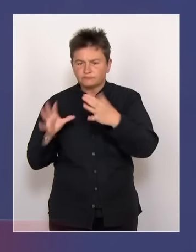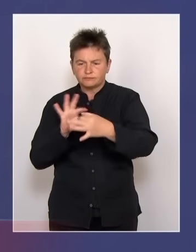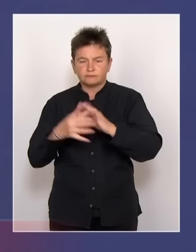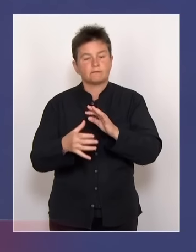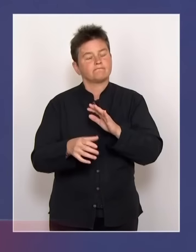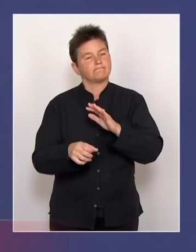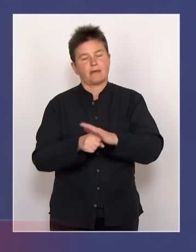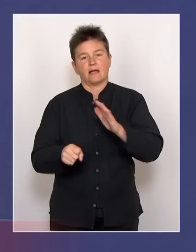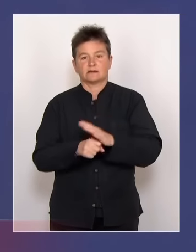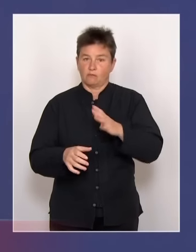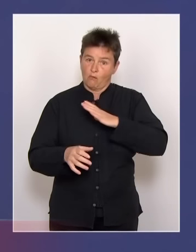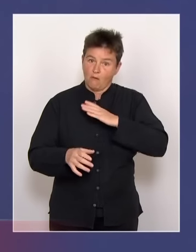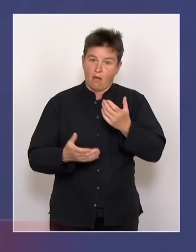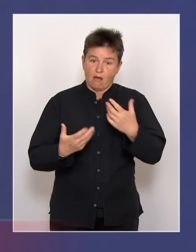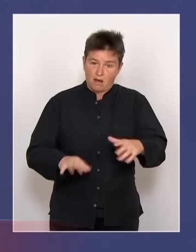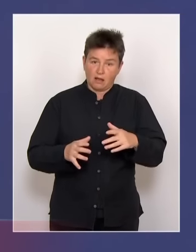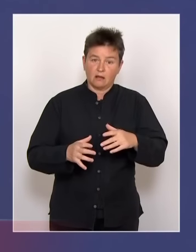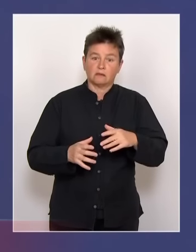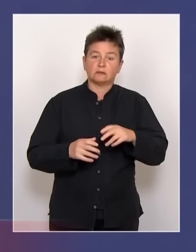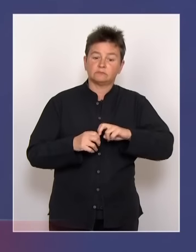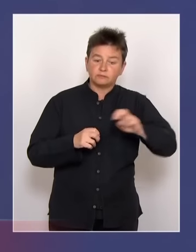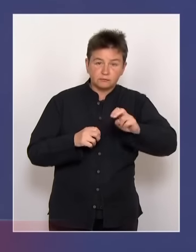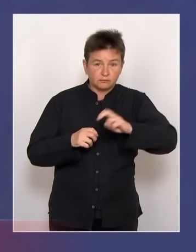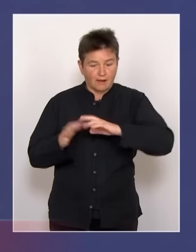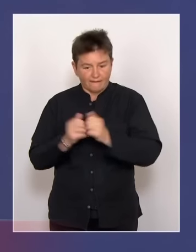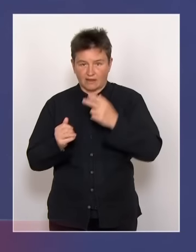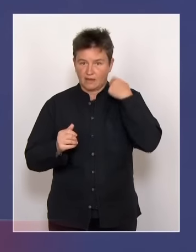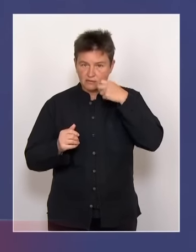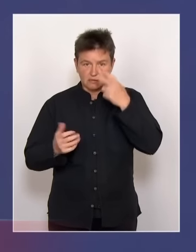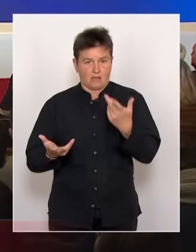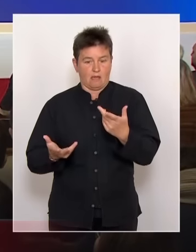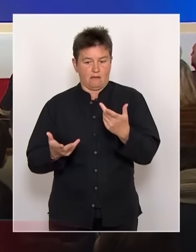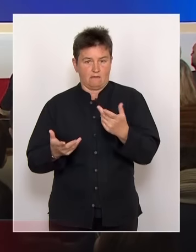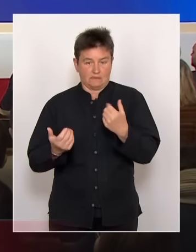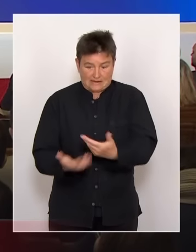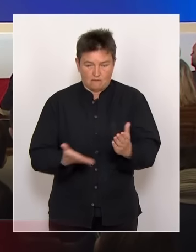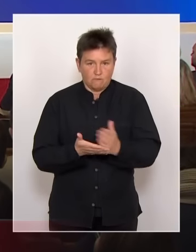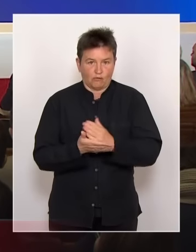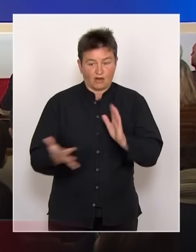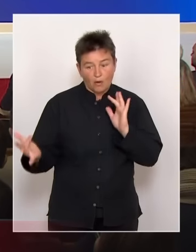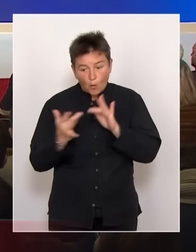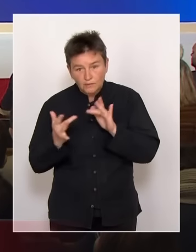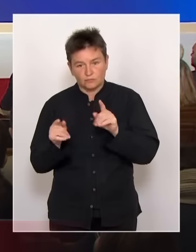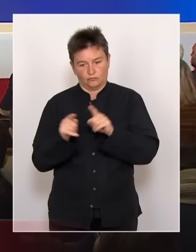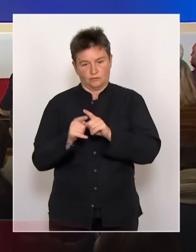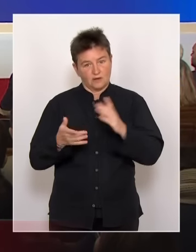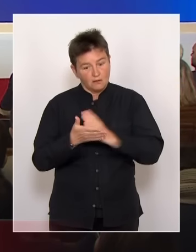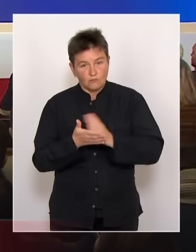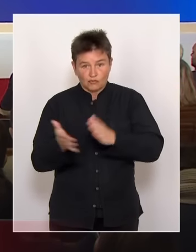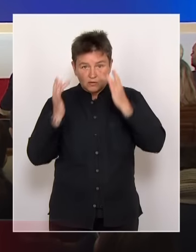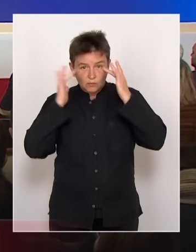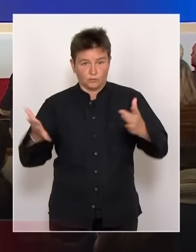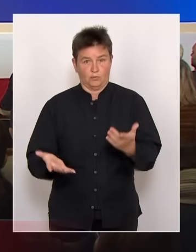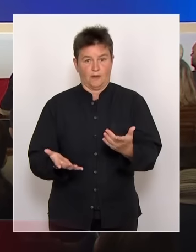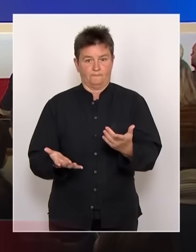le pass interrail est un succès il doit désormais s'adosser à une Europe des trains qui est autant un projet de connexion qu'un projet culturel c'est-à-dire